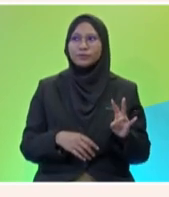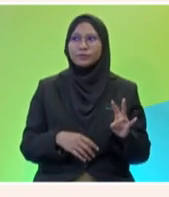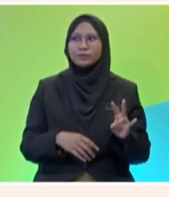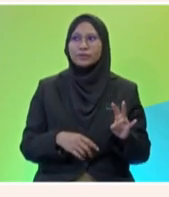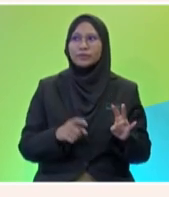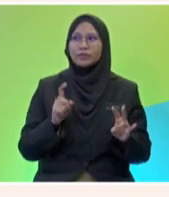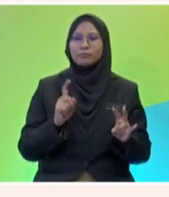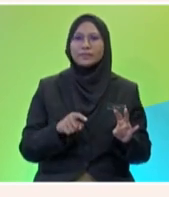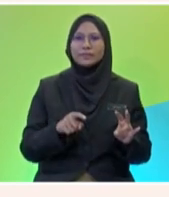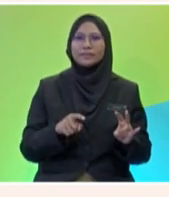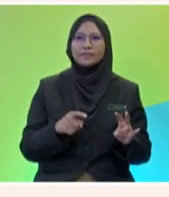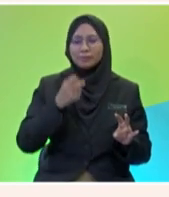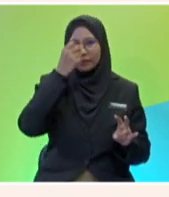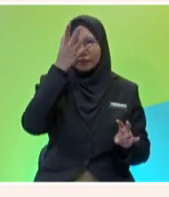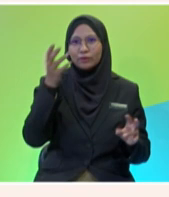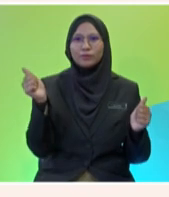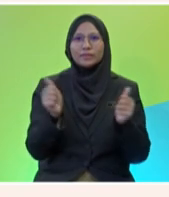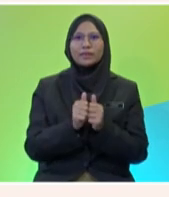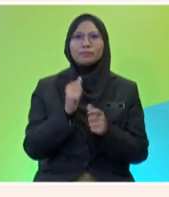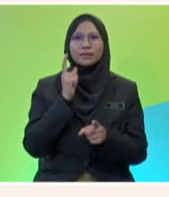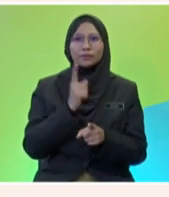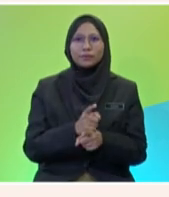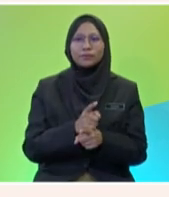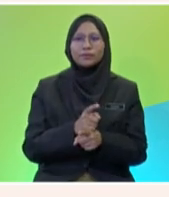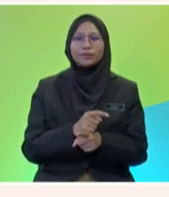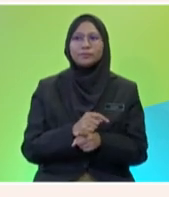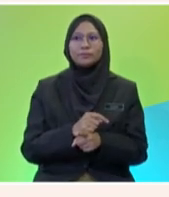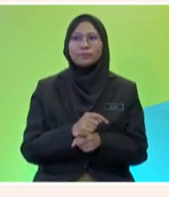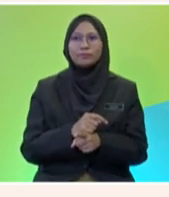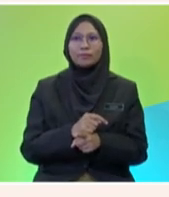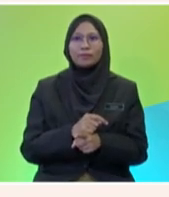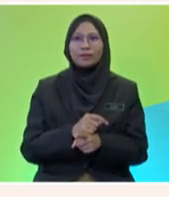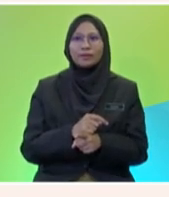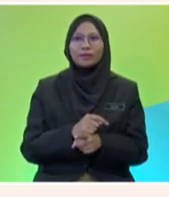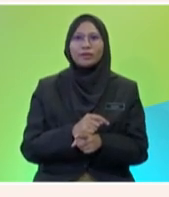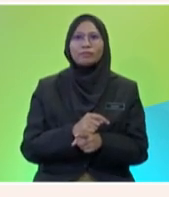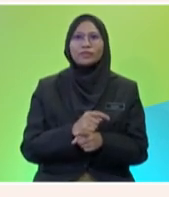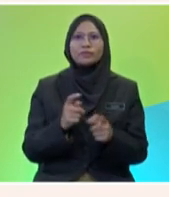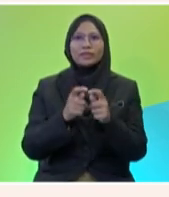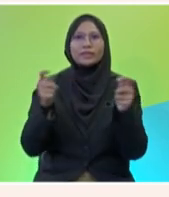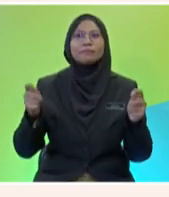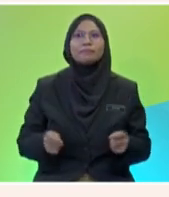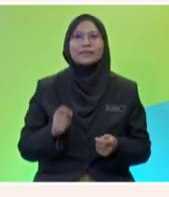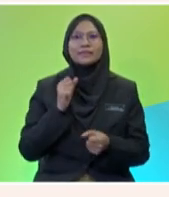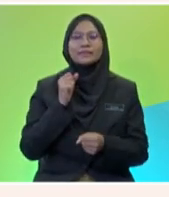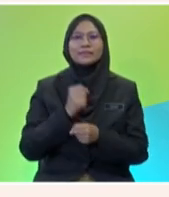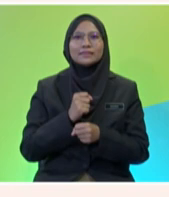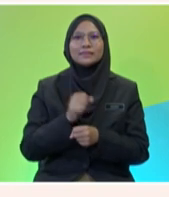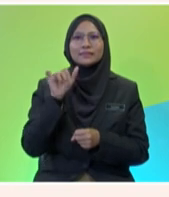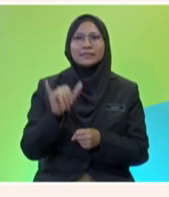Jelas oke seterusnya dan agensi yang bersih selamat mesra pengguna